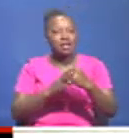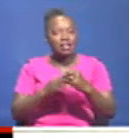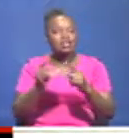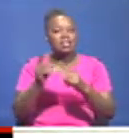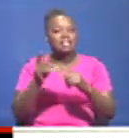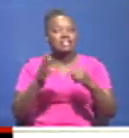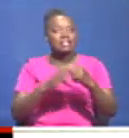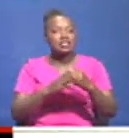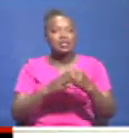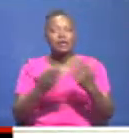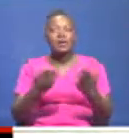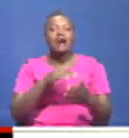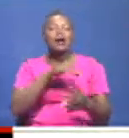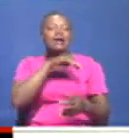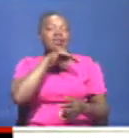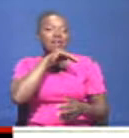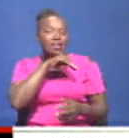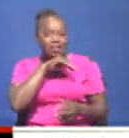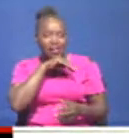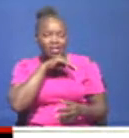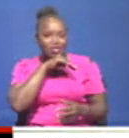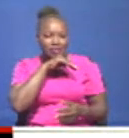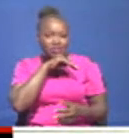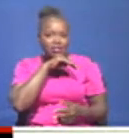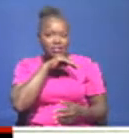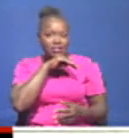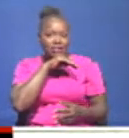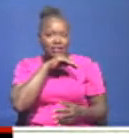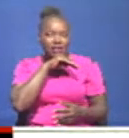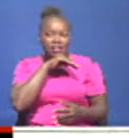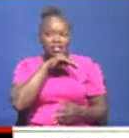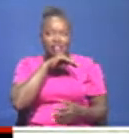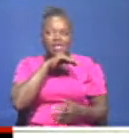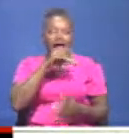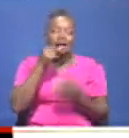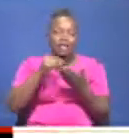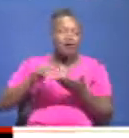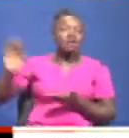Raila Amolo Odinga anaapishwa kama rais.